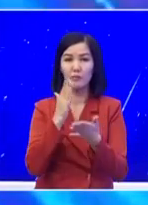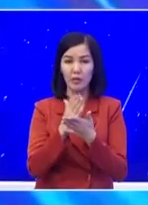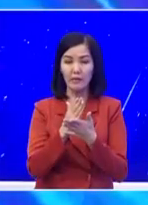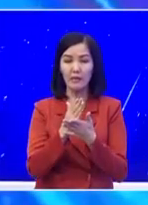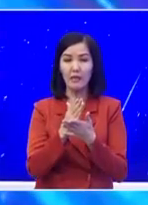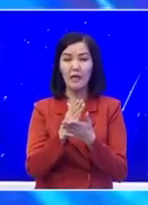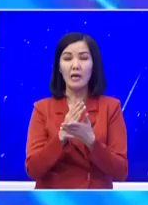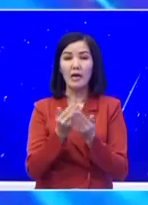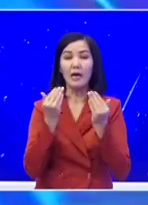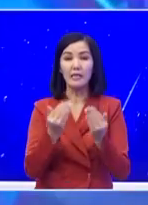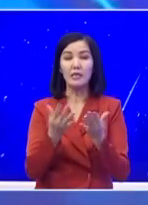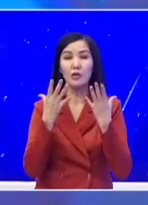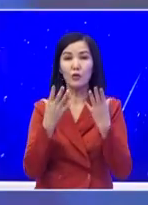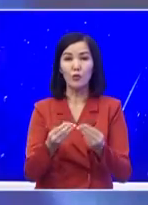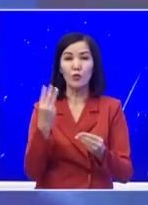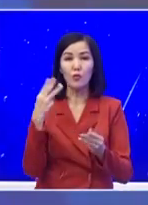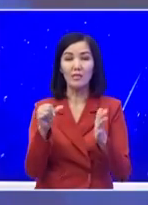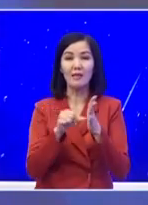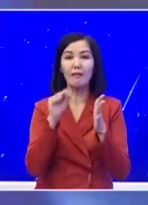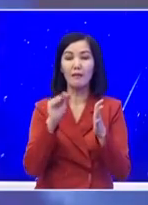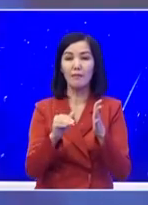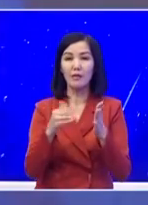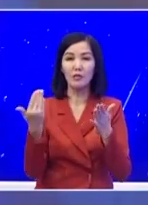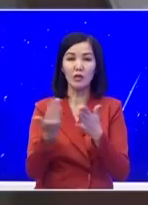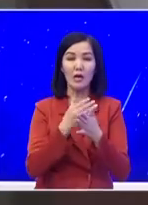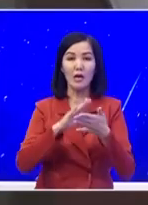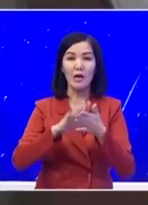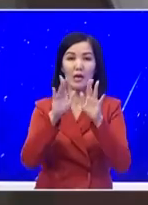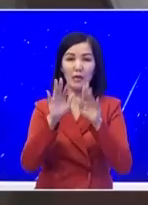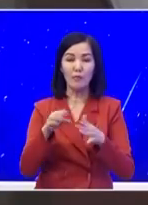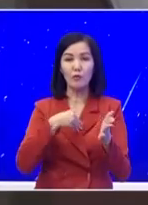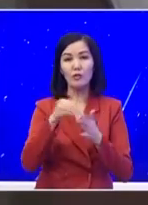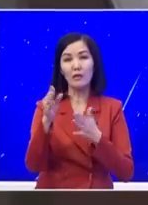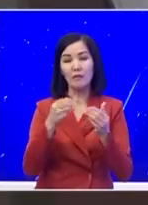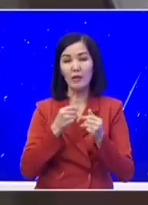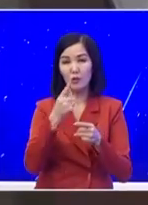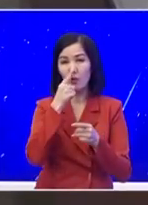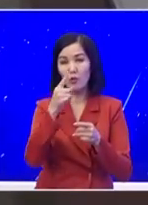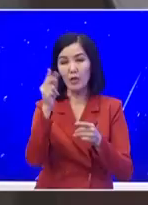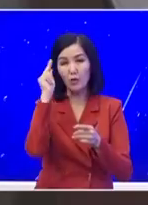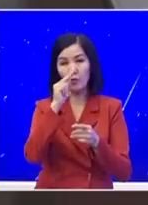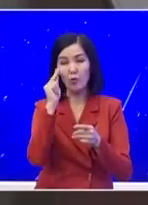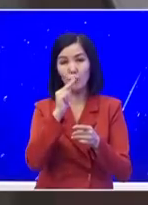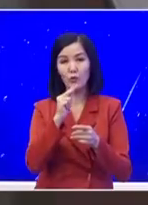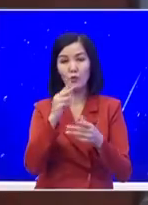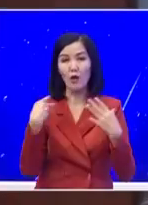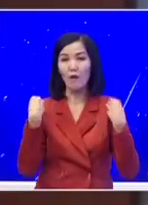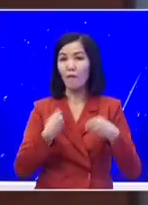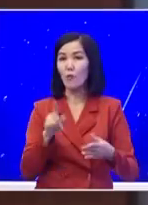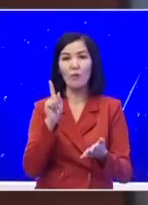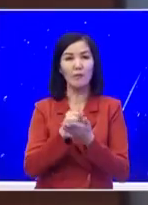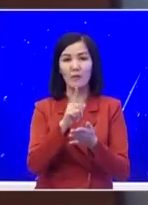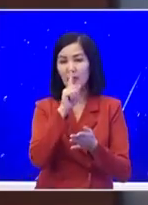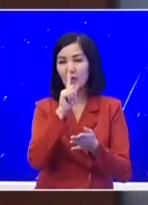жатыр. Жалпы қазірдің өзінде 36 мың жаңа компьютер сатып алынды. Онлайн оқу кезінде оқушыларға оқу формасы